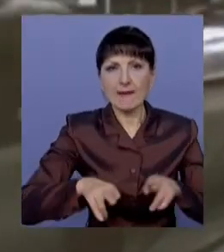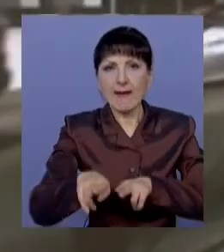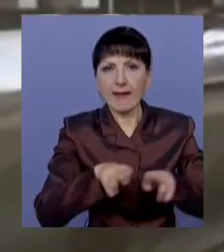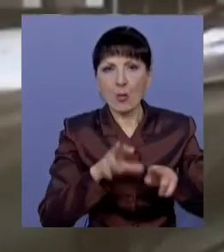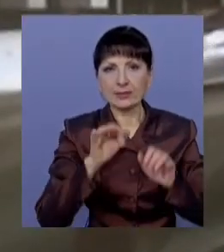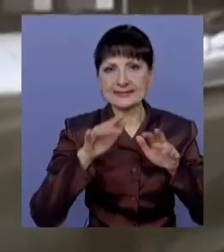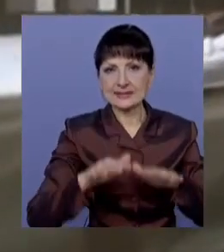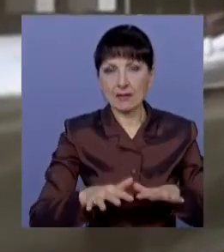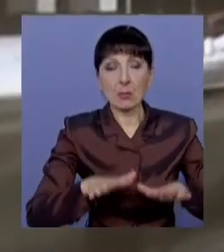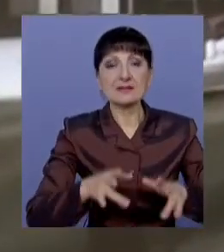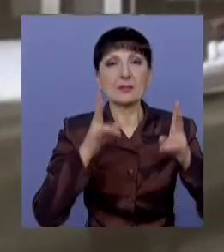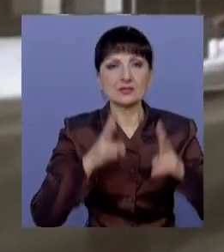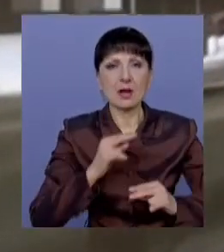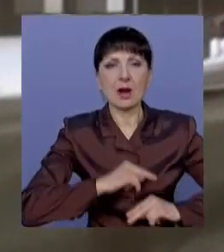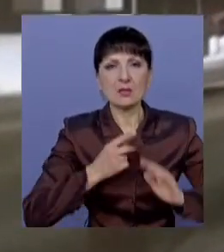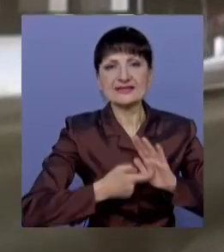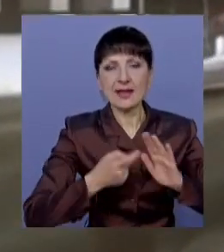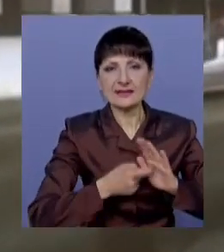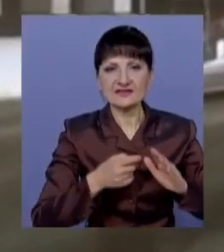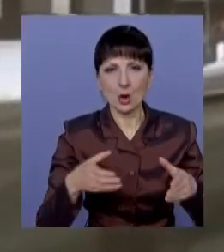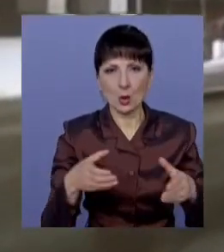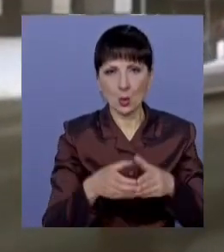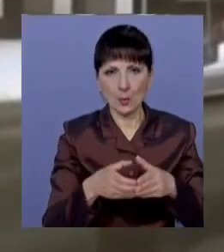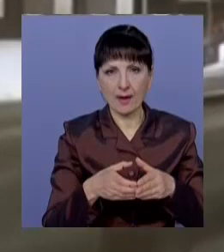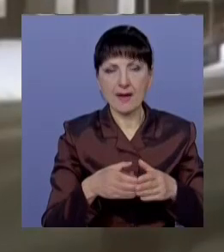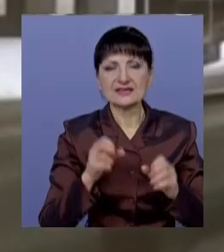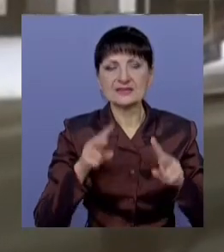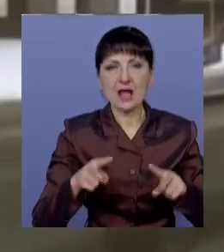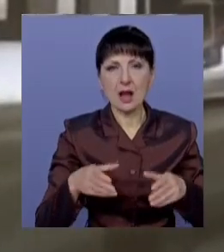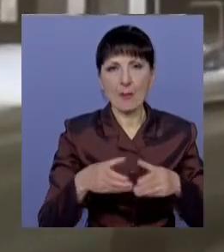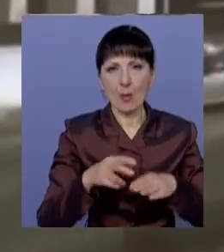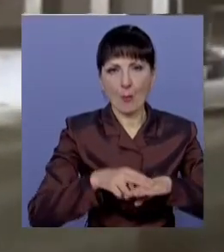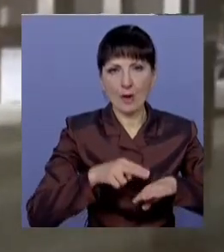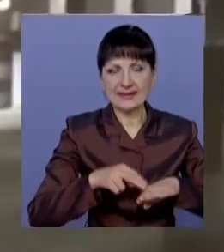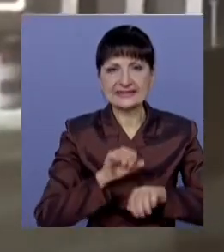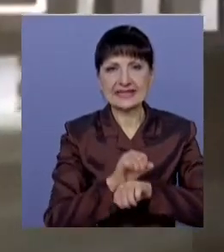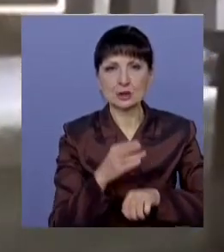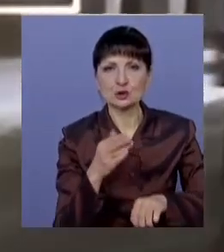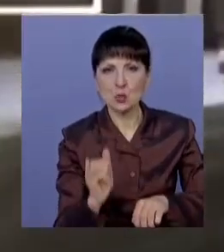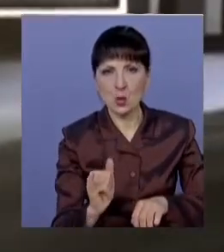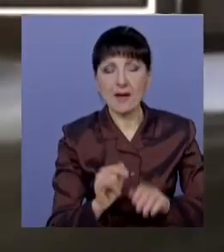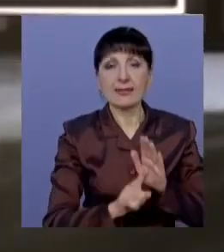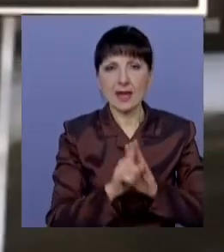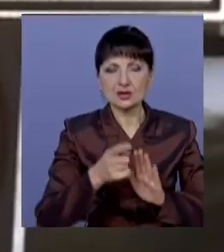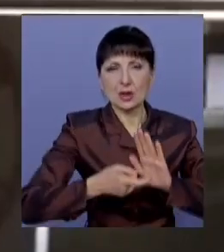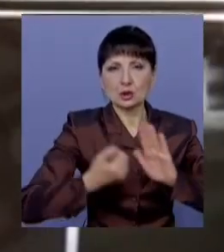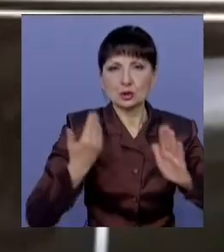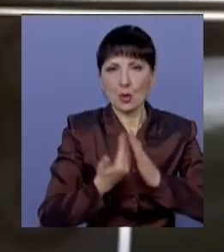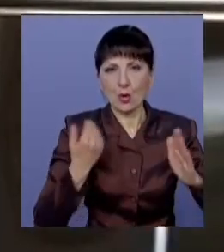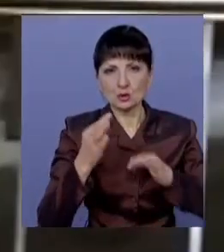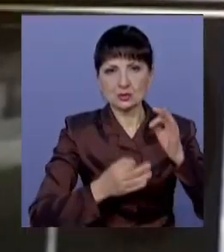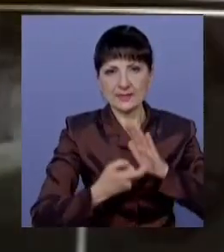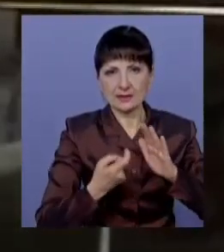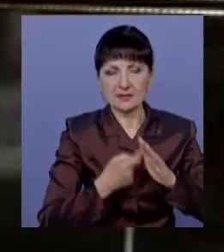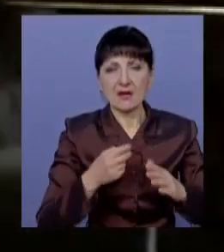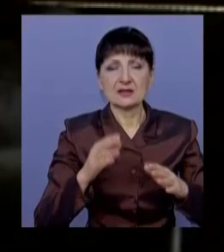снега. На месте происшествия работает следственно-оперативная группа линейного отдела полиции на станции ШУ. Начатое досудебное расследование по статье